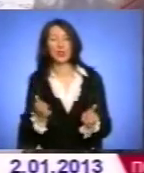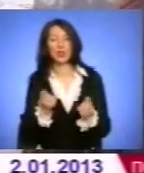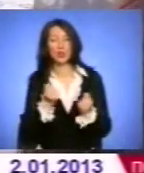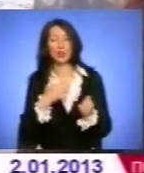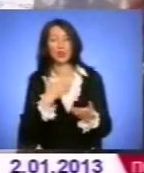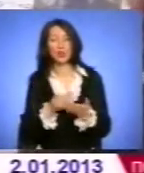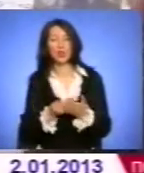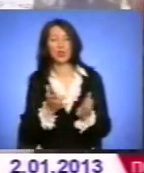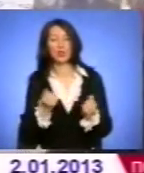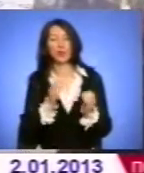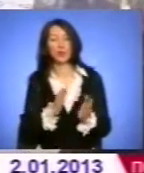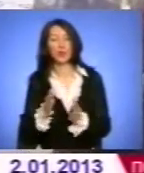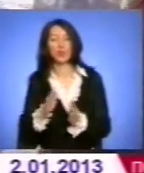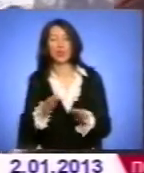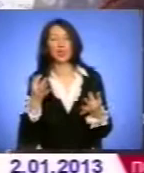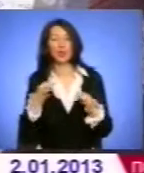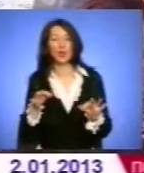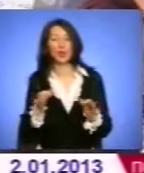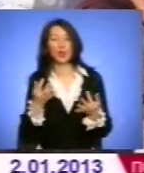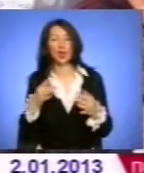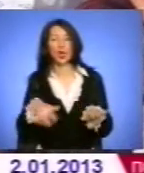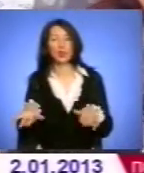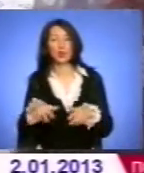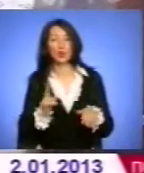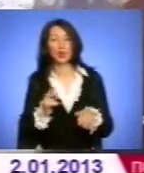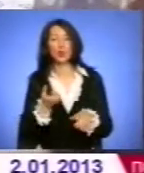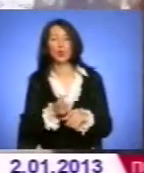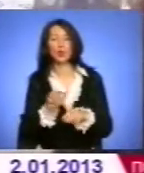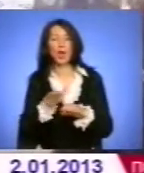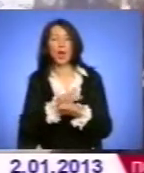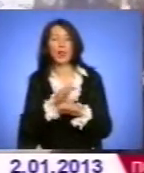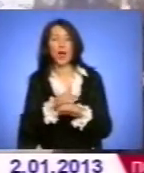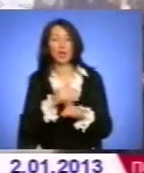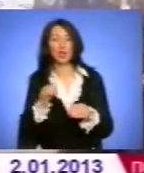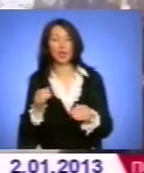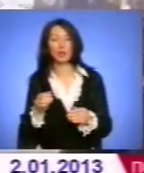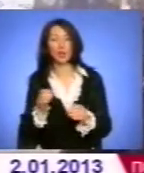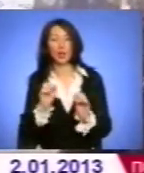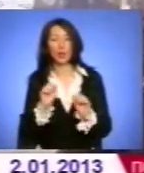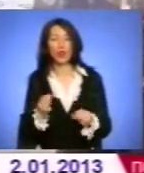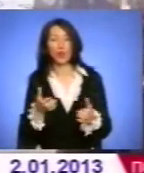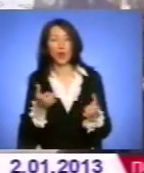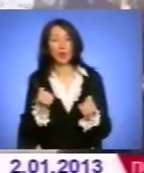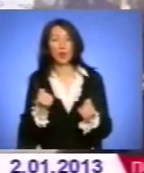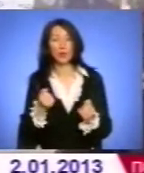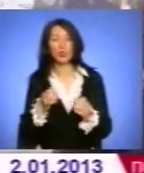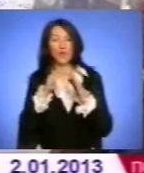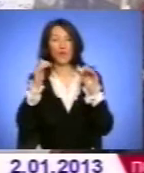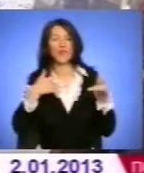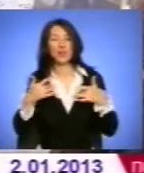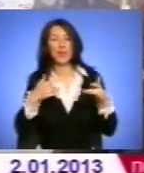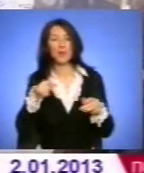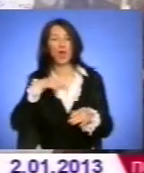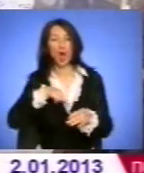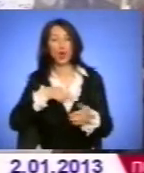не дозволяють якби розслабитися. Хтось дуже лагідний і добрий може отримати в ролі вертепі роль,